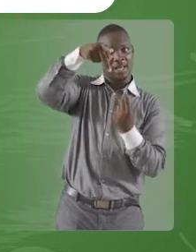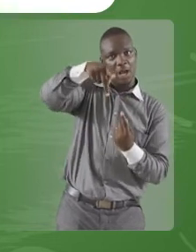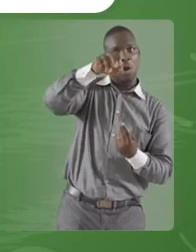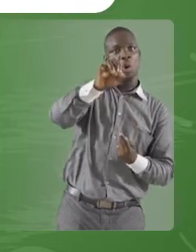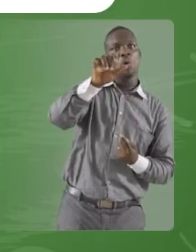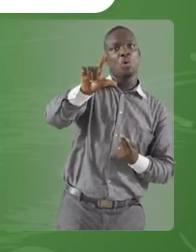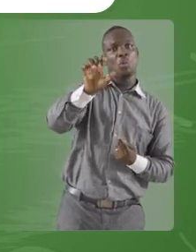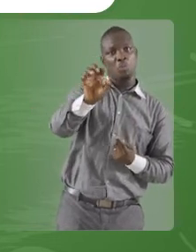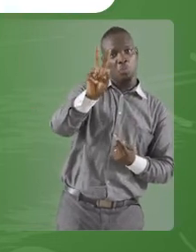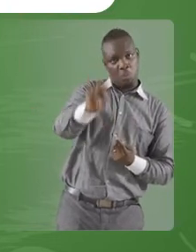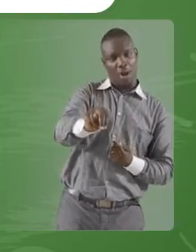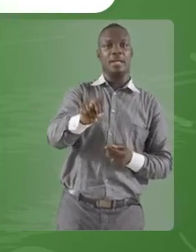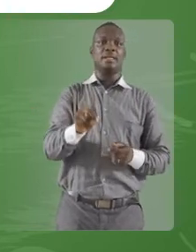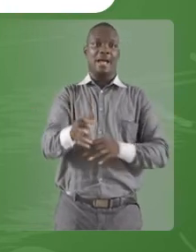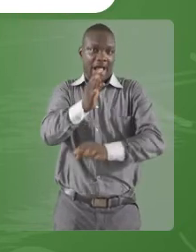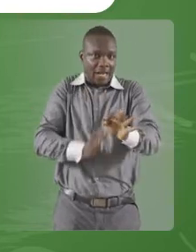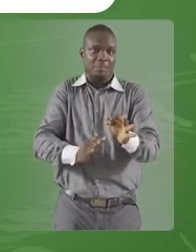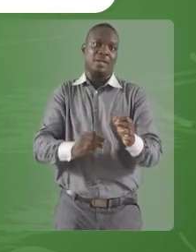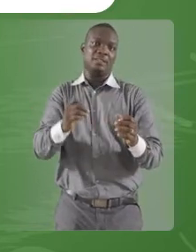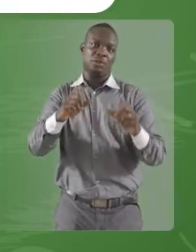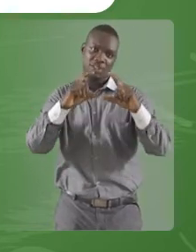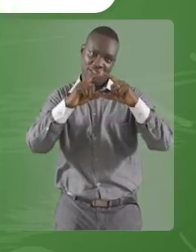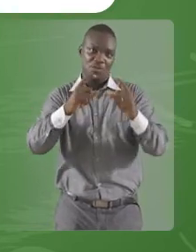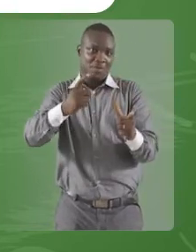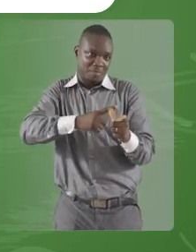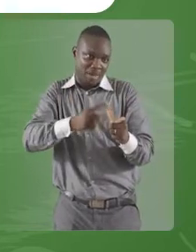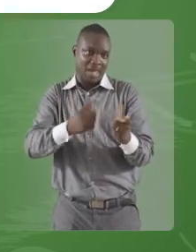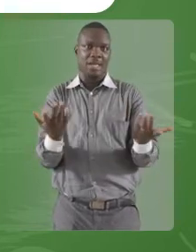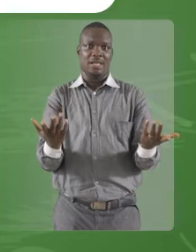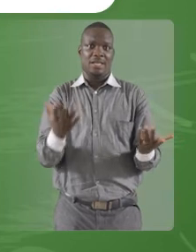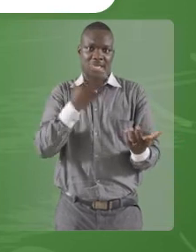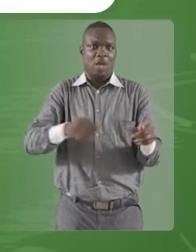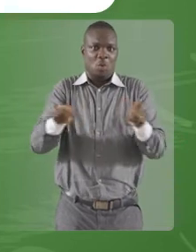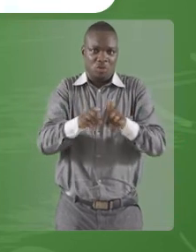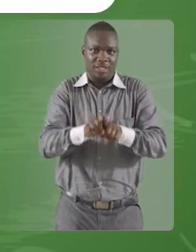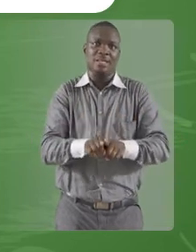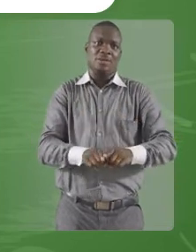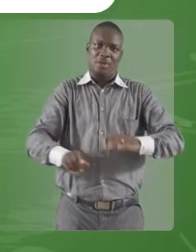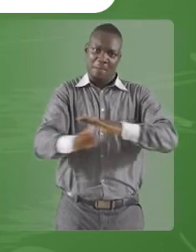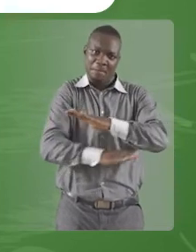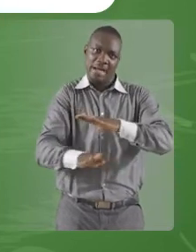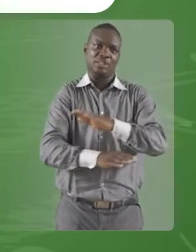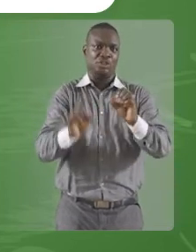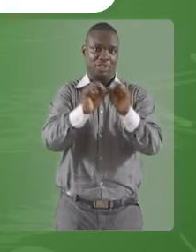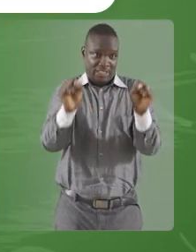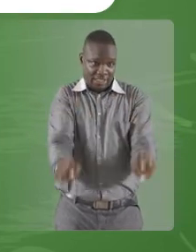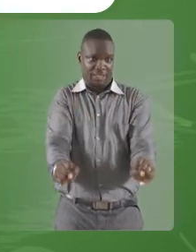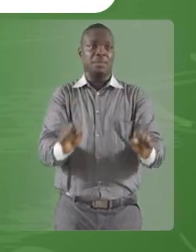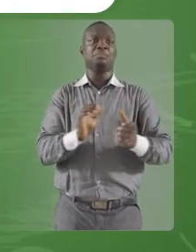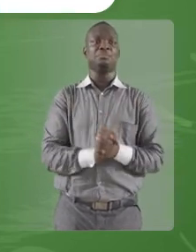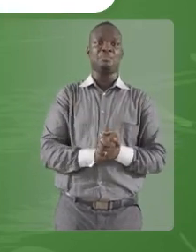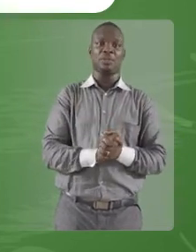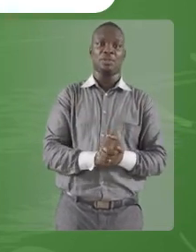place des cellules mères de microspores et une assise mécanique. Alors, nous disons que ces